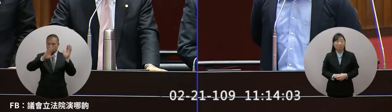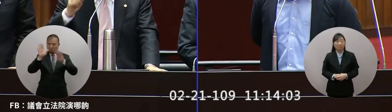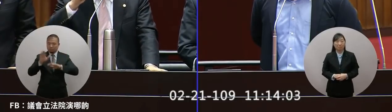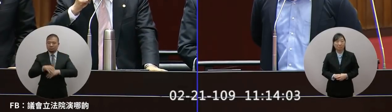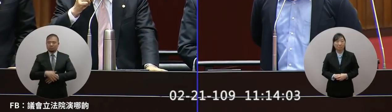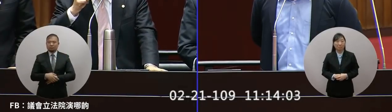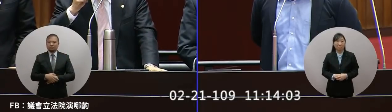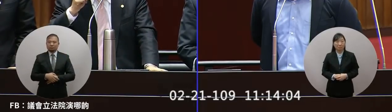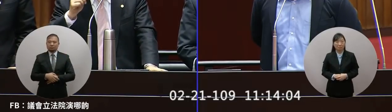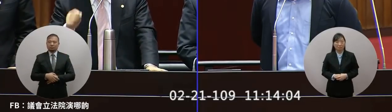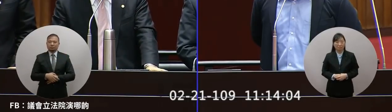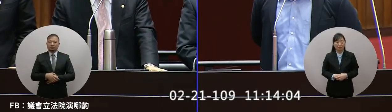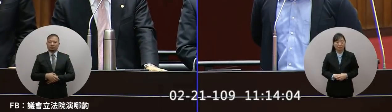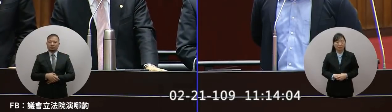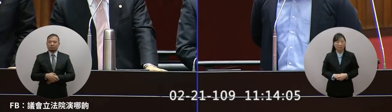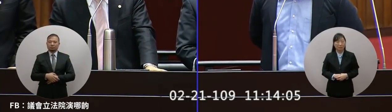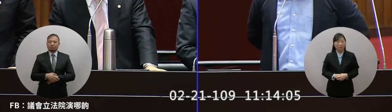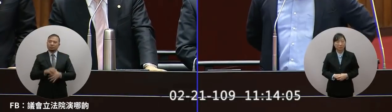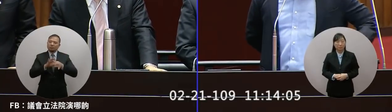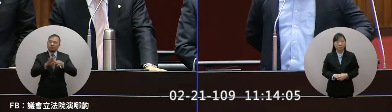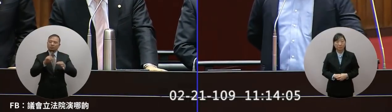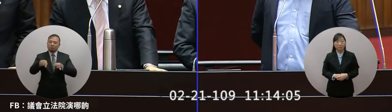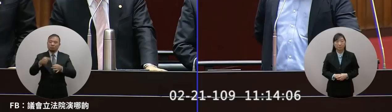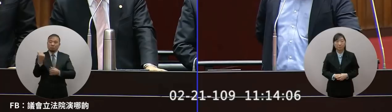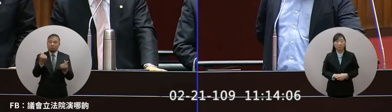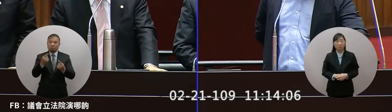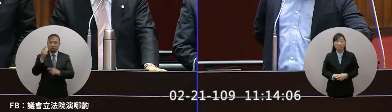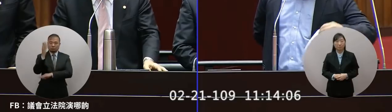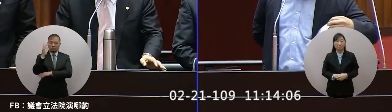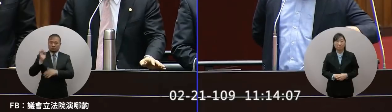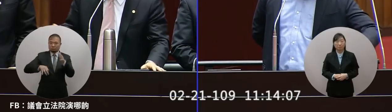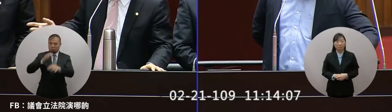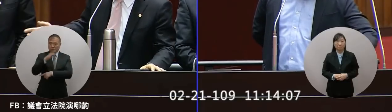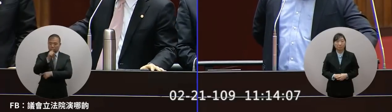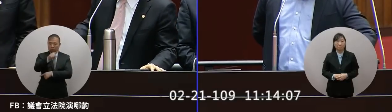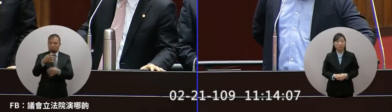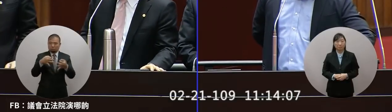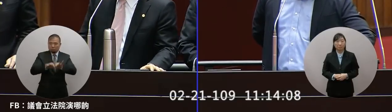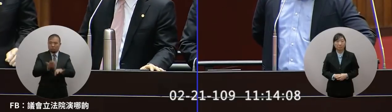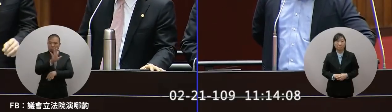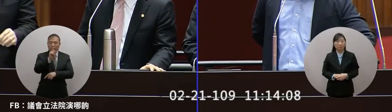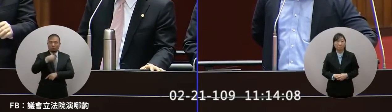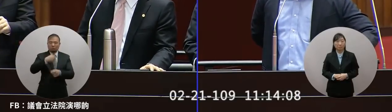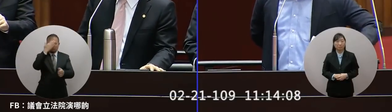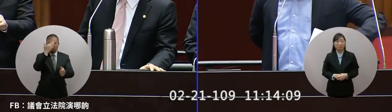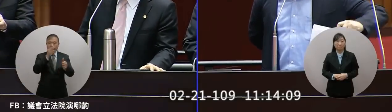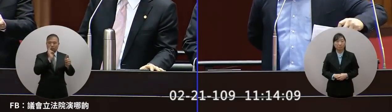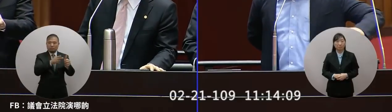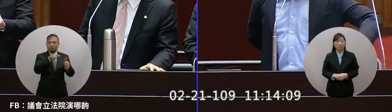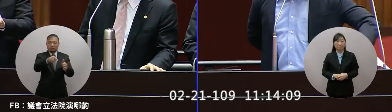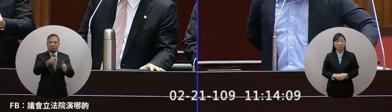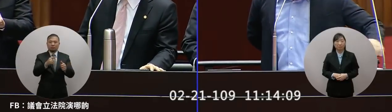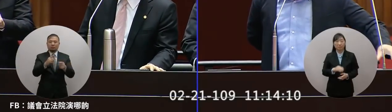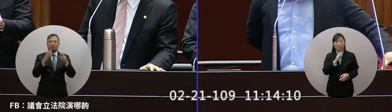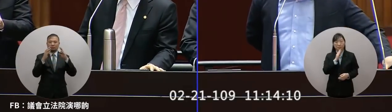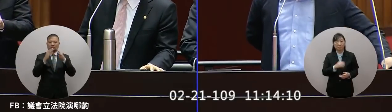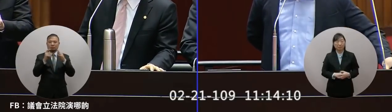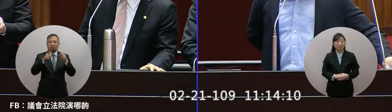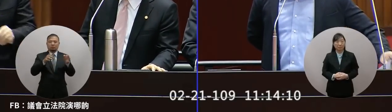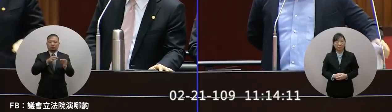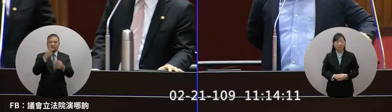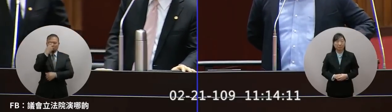那相关的公股银行或者是处理的情形，我请金管会主委跟你做说明。 是，